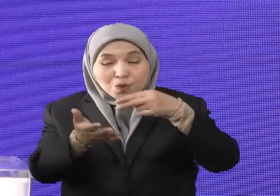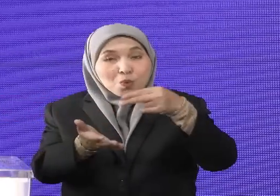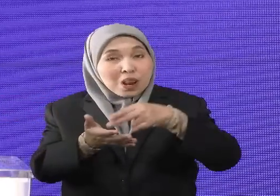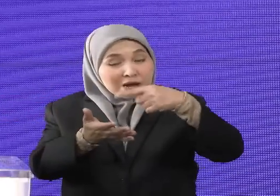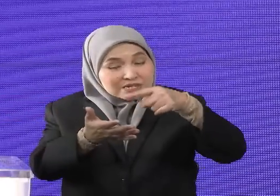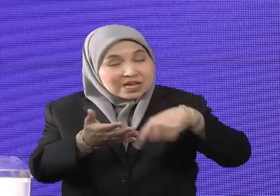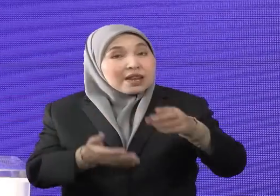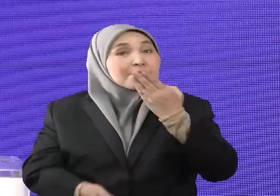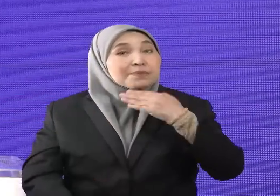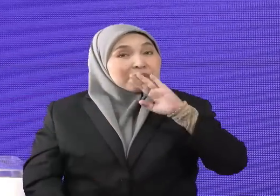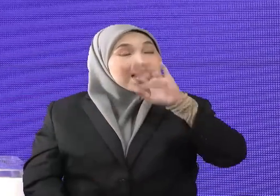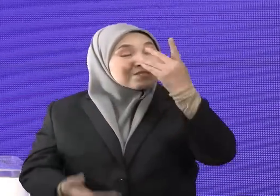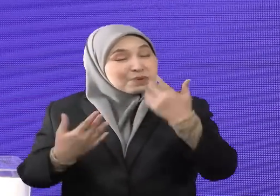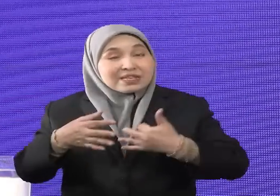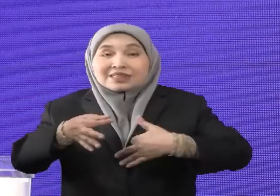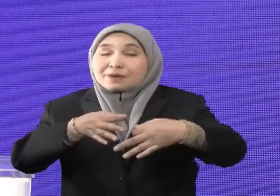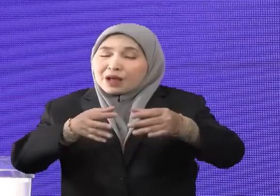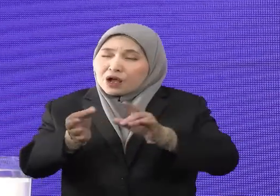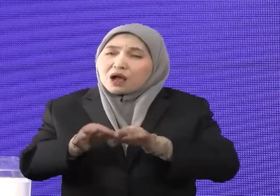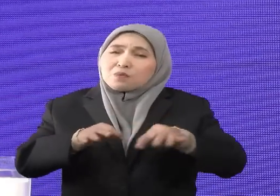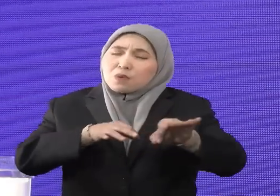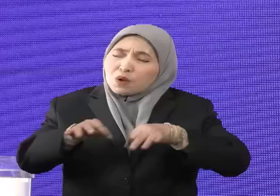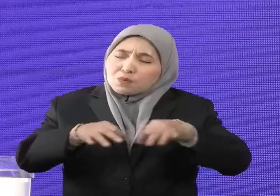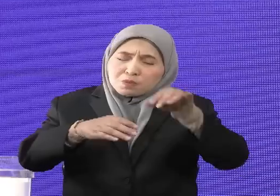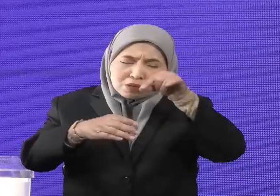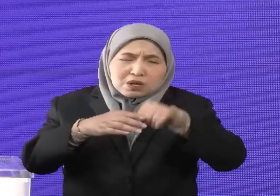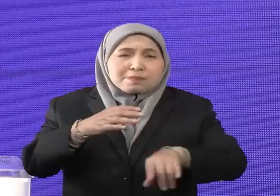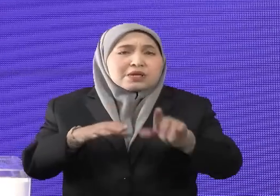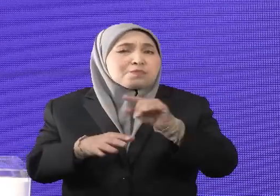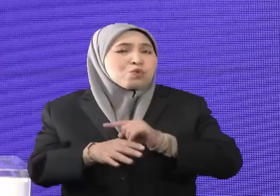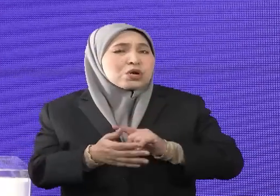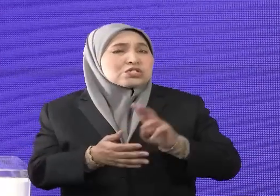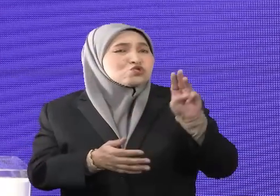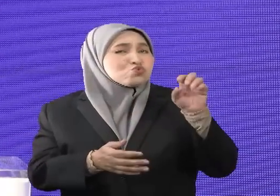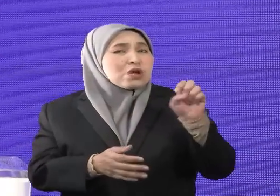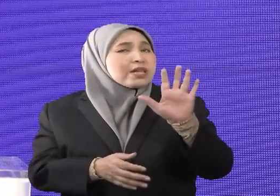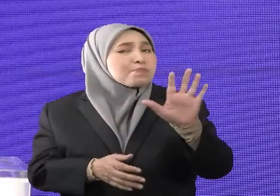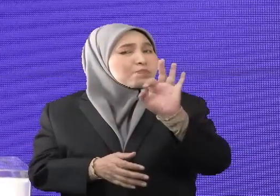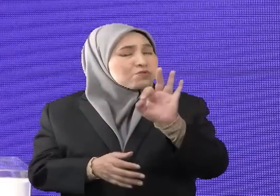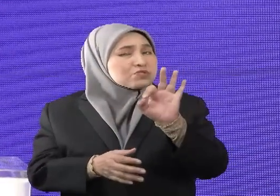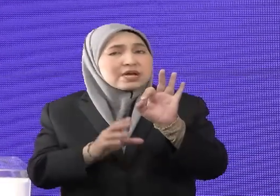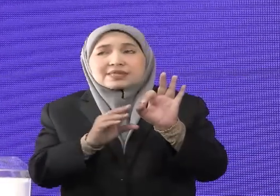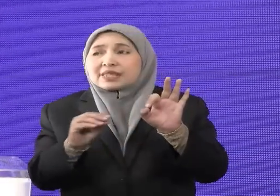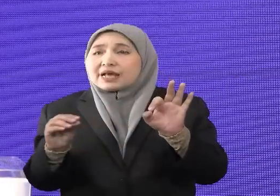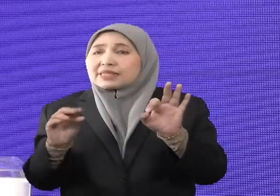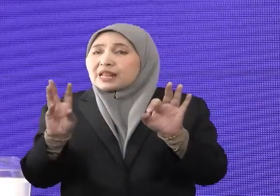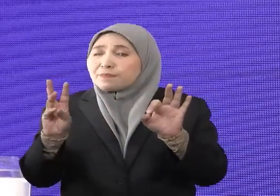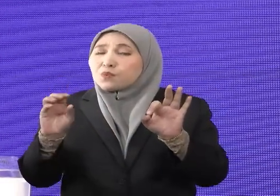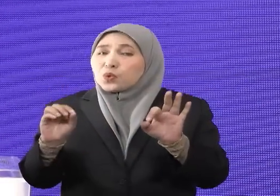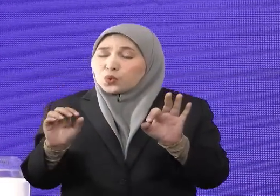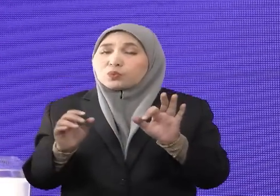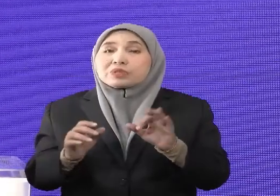setelah kita mengupas secara mendalam padamu ke surat 59 dan juga mau ke surat 60